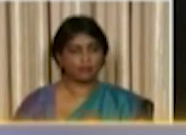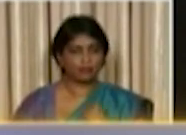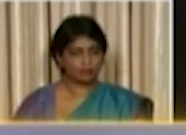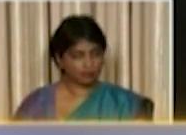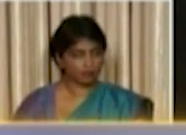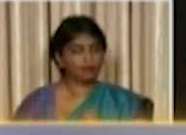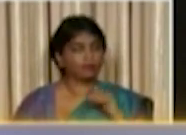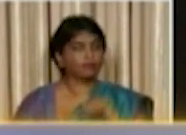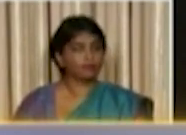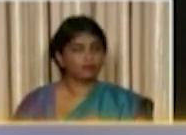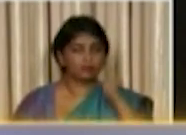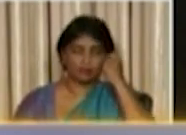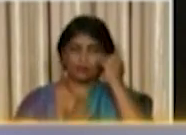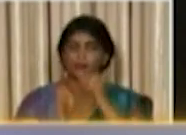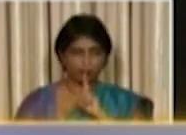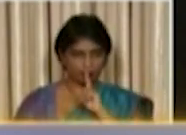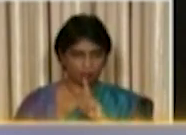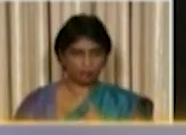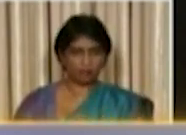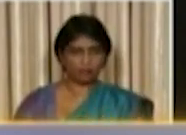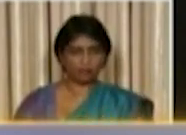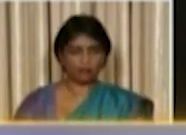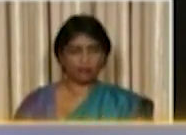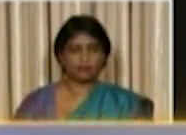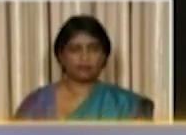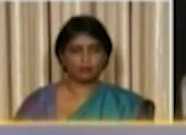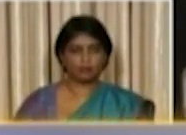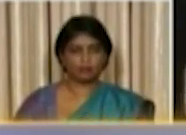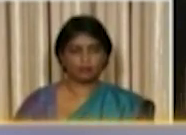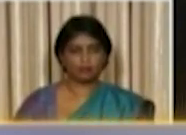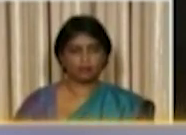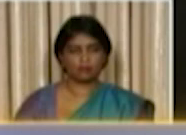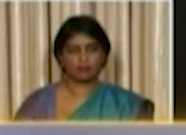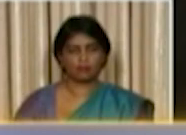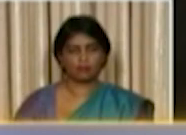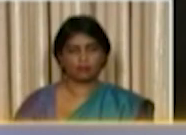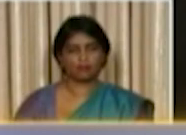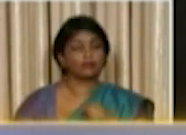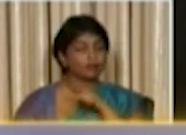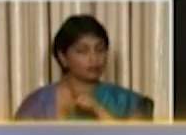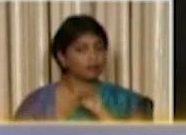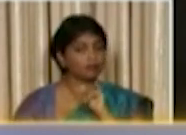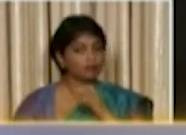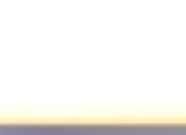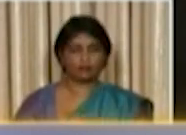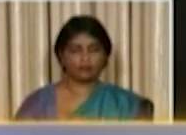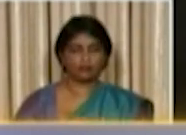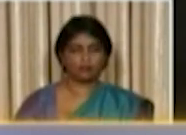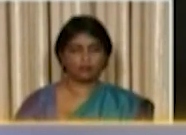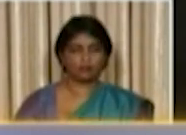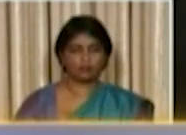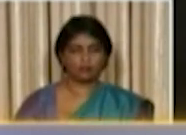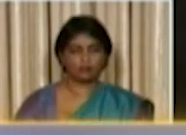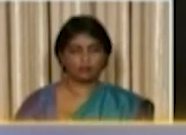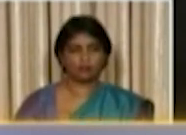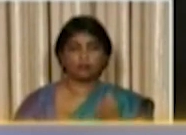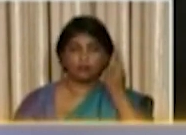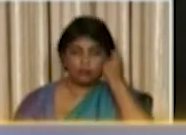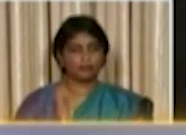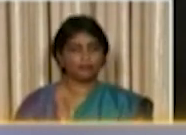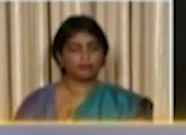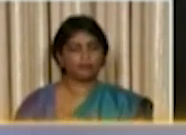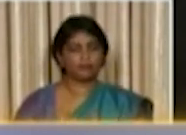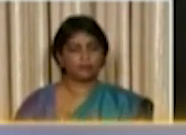ඉදිරිපත් වූ යෝජනා ඉදිරිපත් කරන්නයි කියලා. අද යම්තාක් දුරකට ඔබතුමා යම්කිසි යෝජනා ප්‍රමාණයක් සහ කෙටුම්පත් ඉදිරිපත්